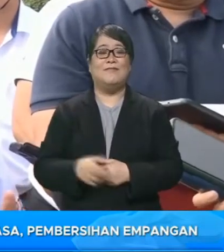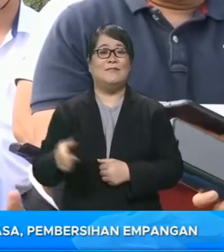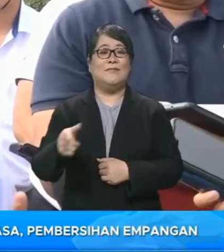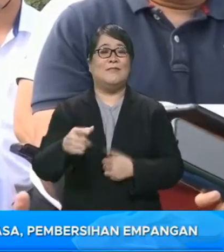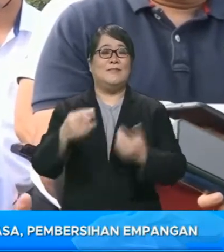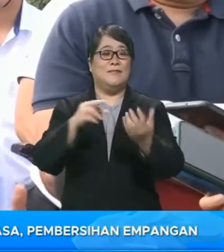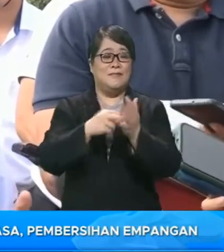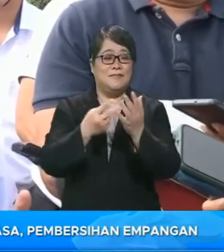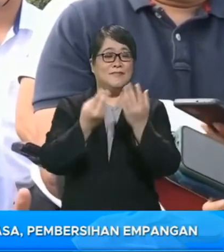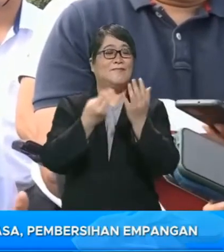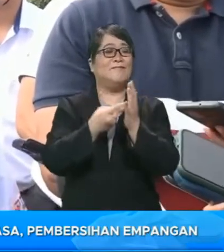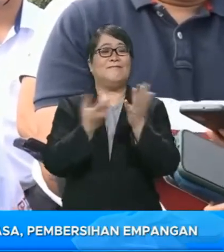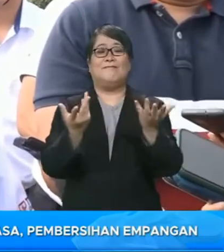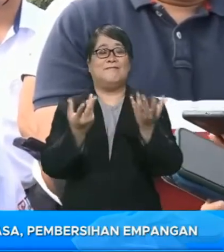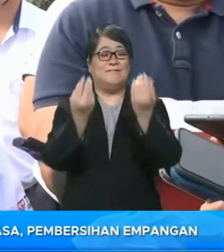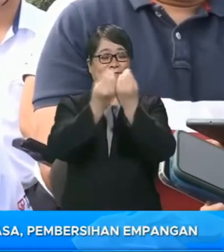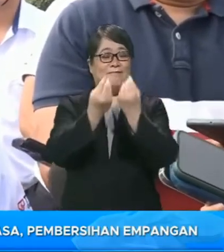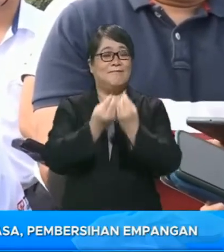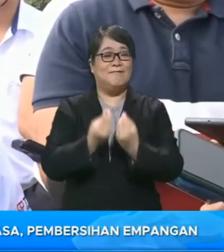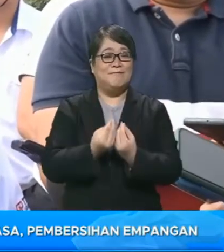kapasiti empangan ini sentiasa